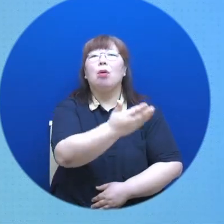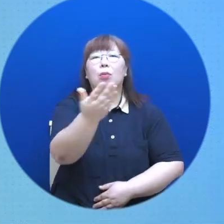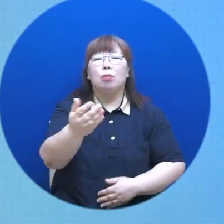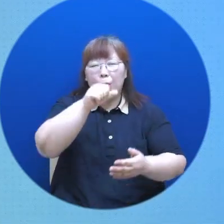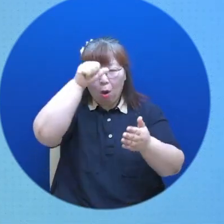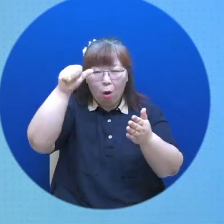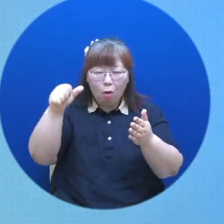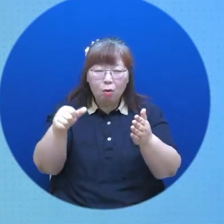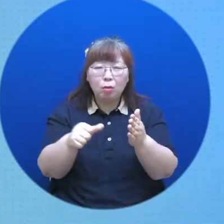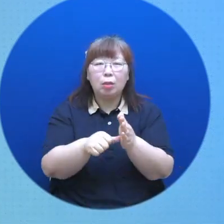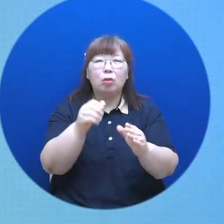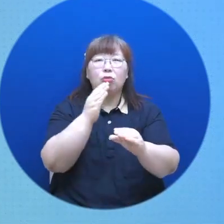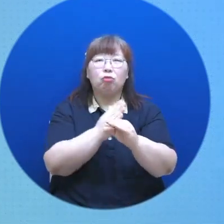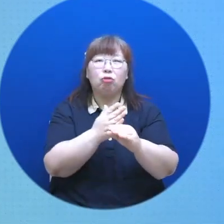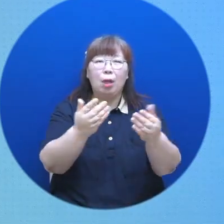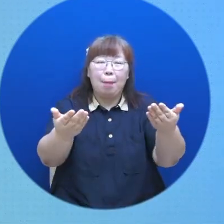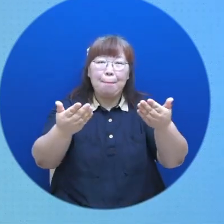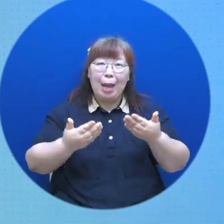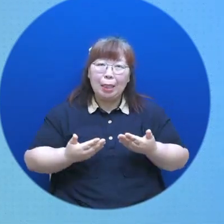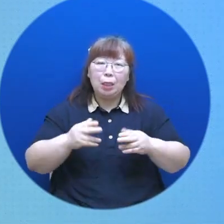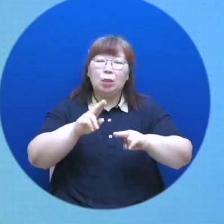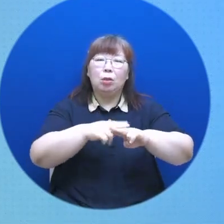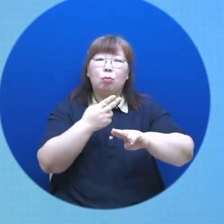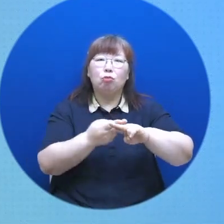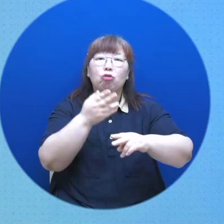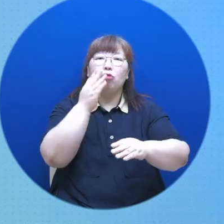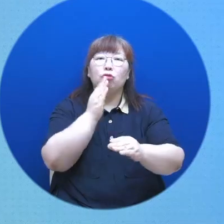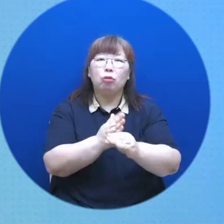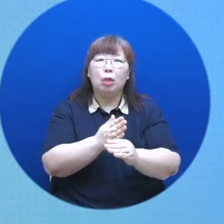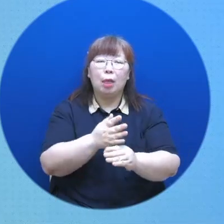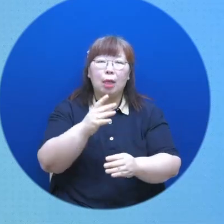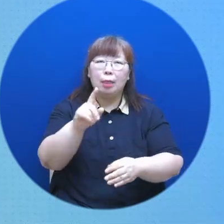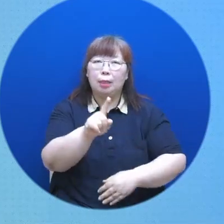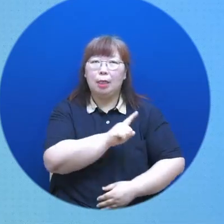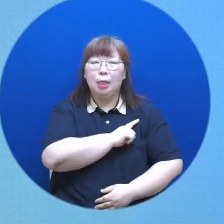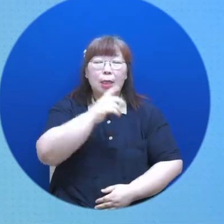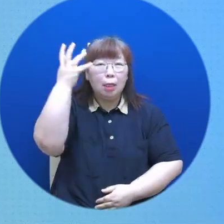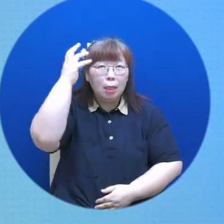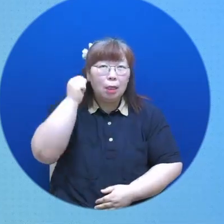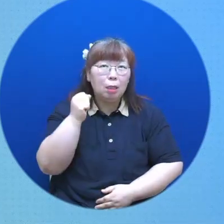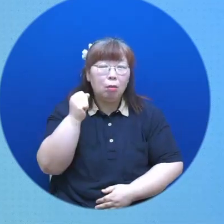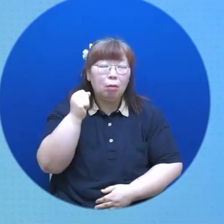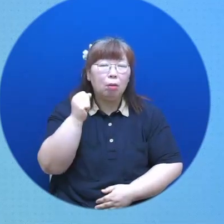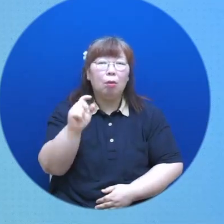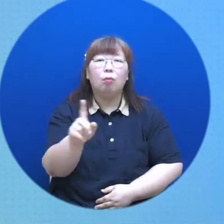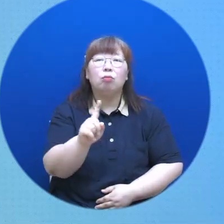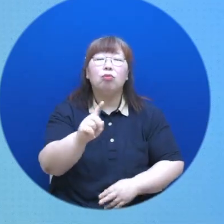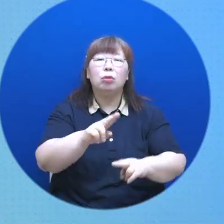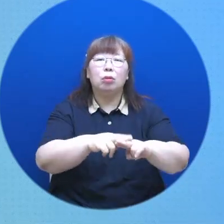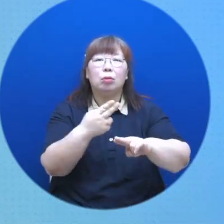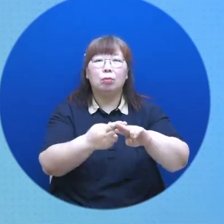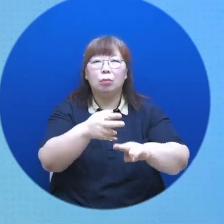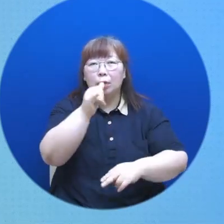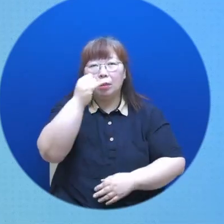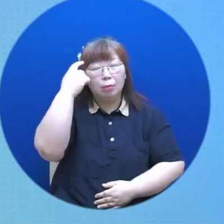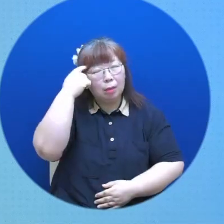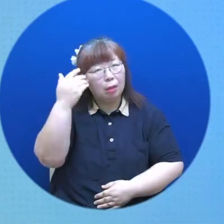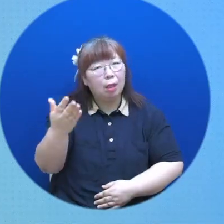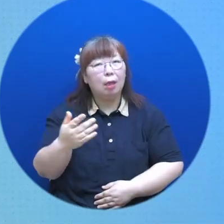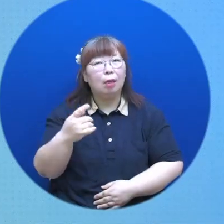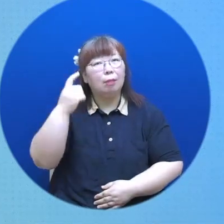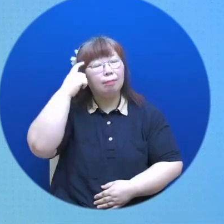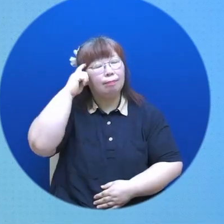살아가시면서 받은 선물 중에서 가장 기억에 남는 선물이 어떤 선물이십니까? 잠깐 생각해